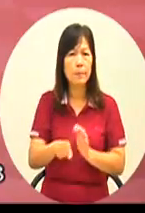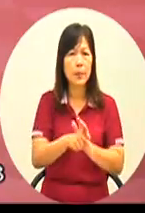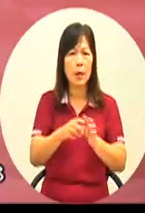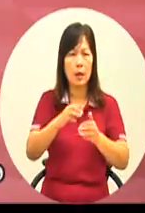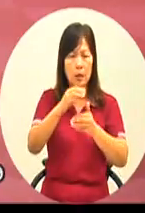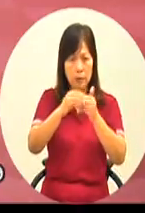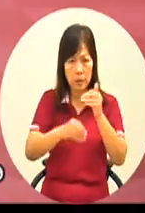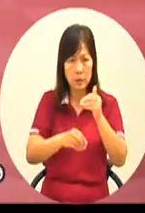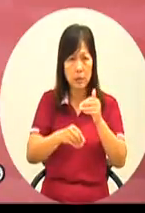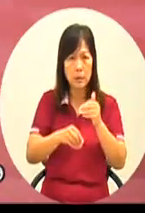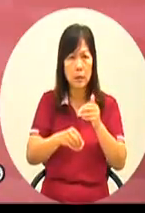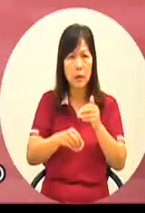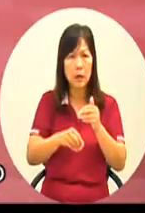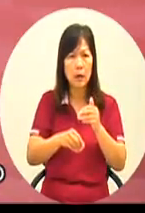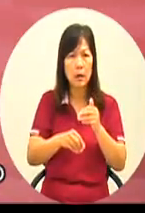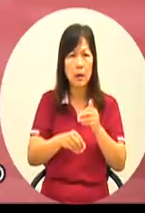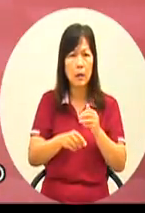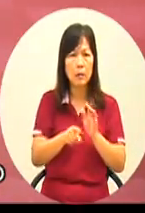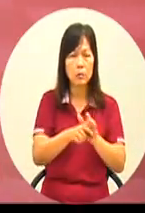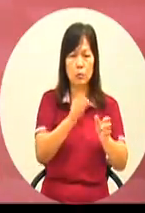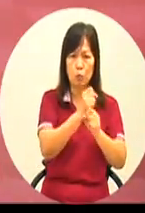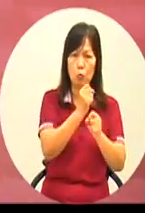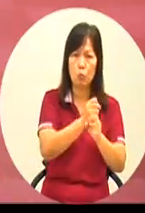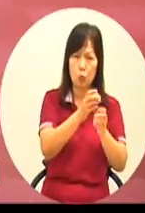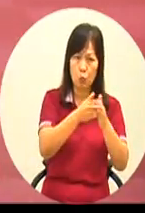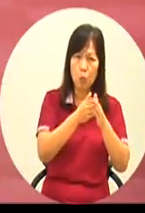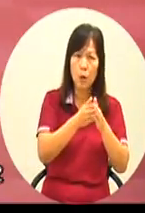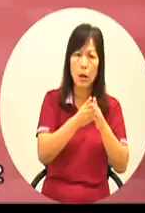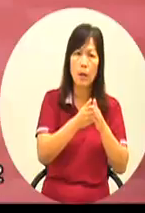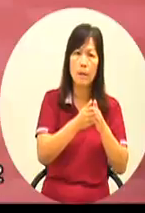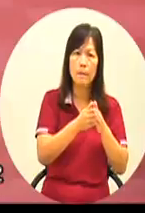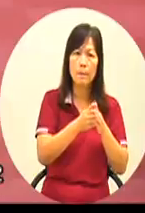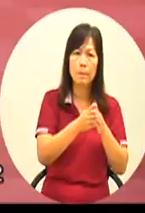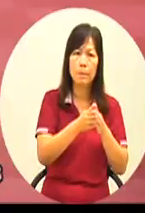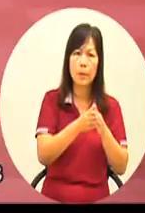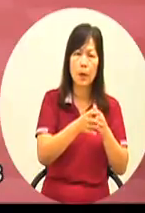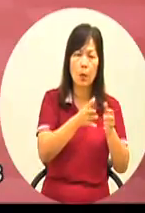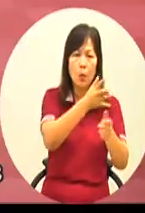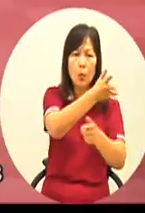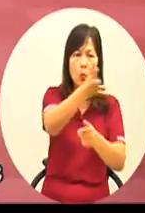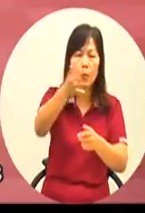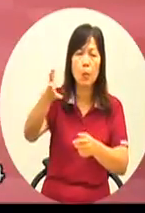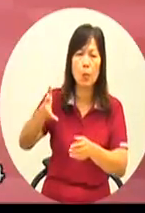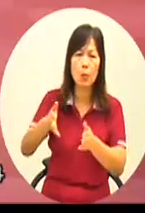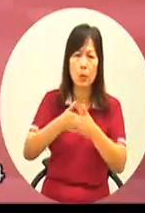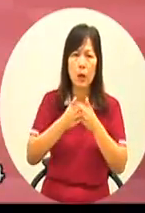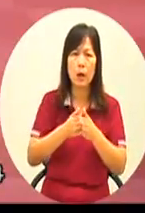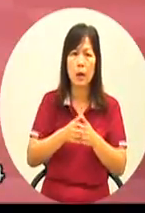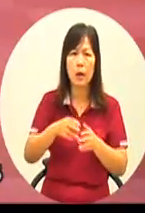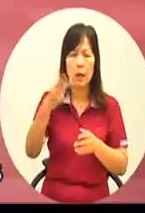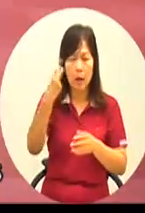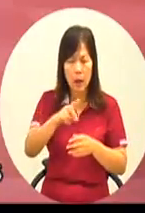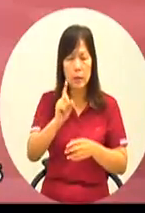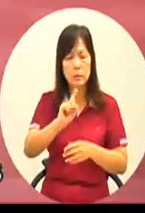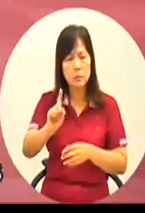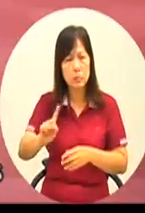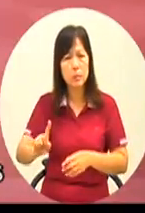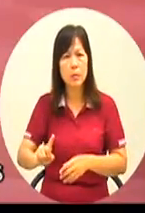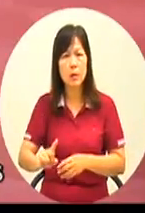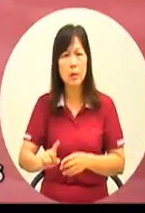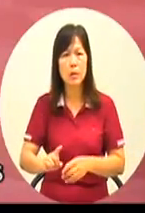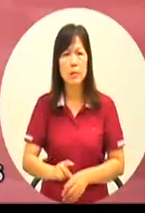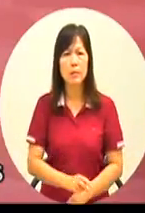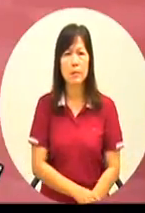的方式去做一个访问问卷，或者甚至于